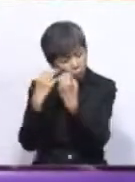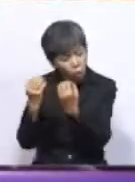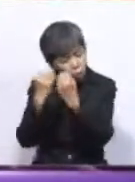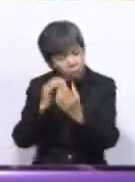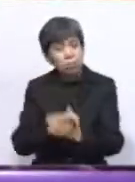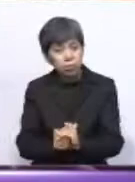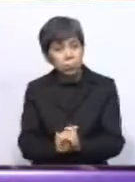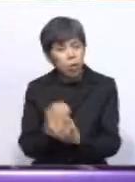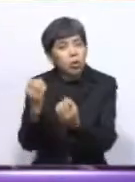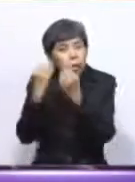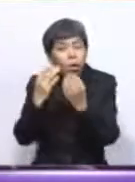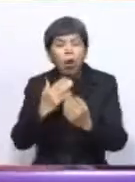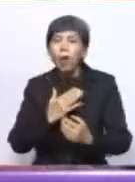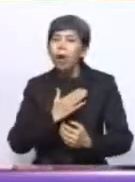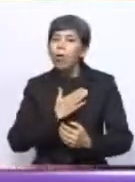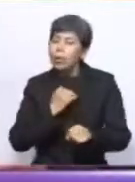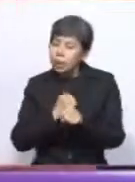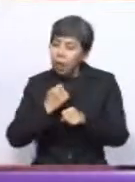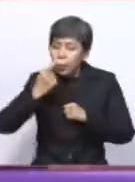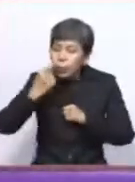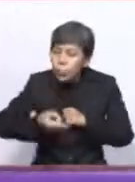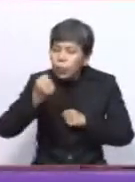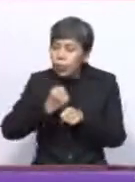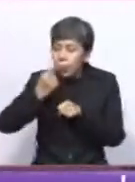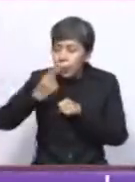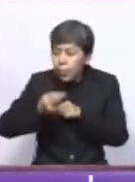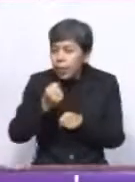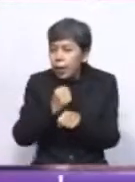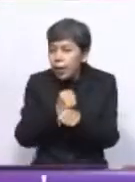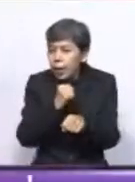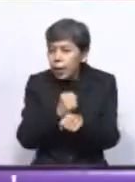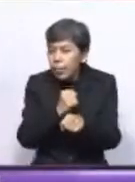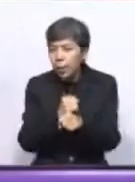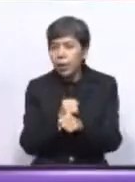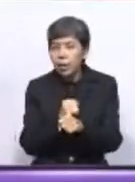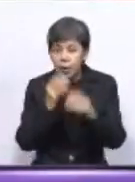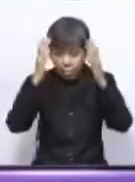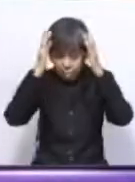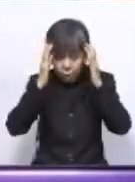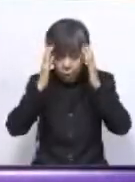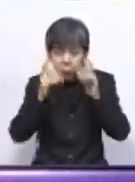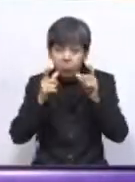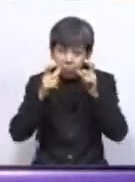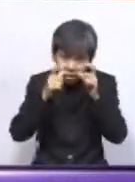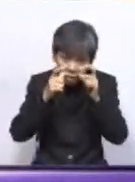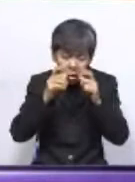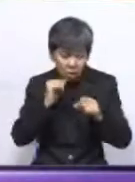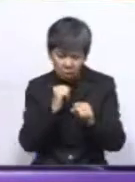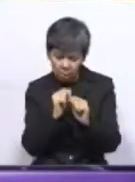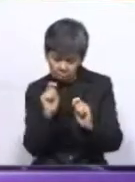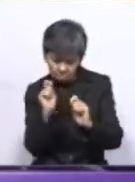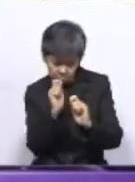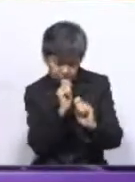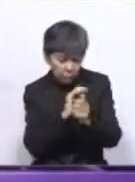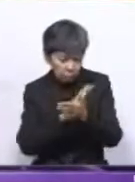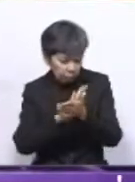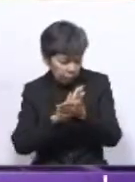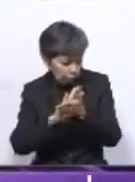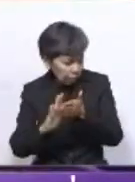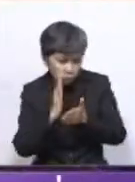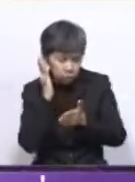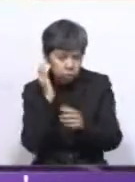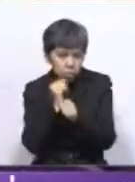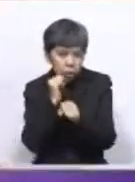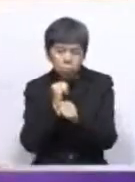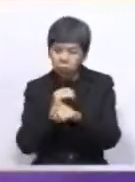กับเป็นการเขาเรียกว่าทำซ้ำในเรื่องที่ว่าหัวโขนแต่ละหัวเนี่ยต้องใช้ความประณีตใช้ทักษะ